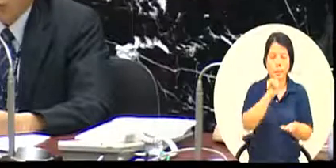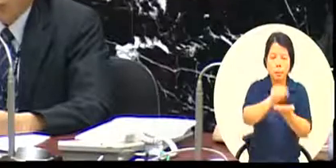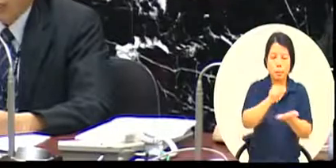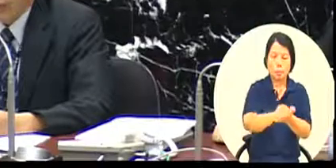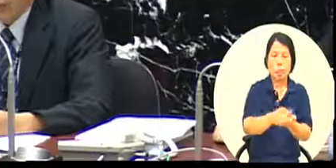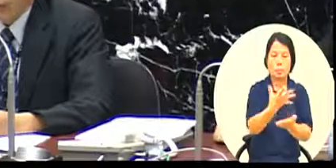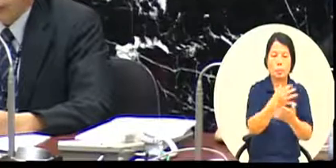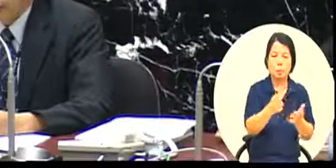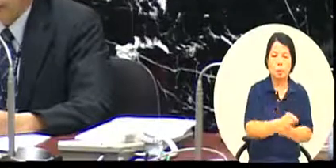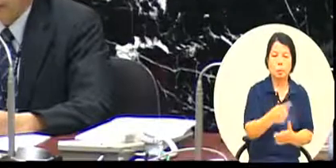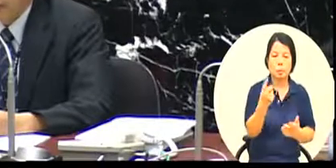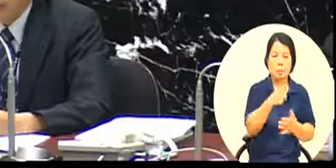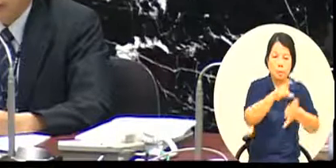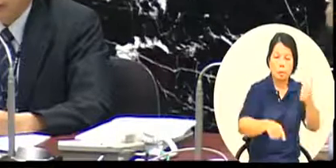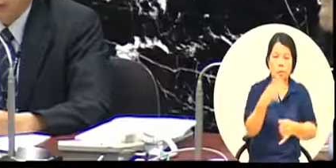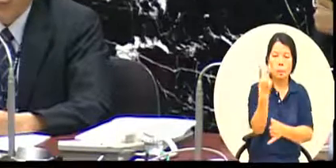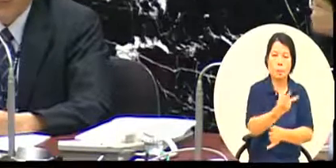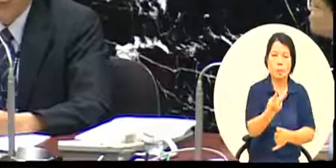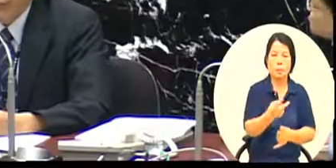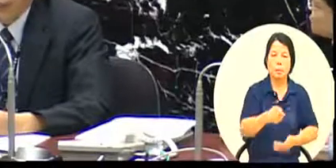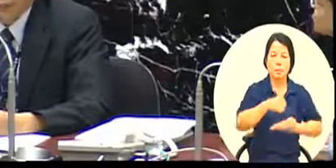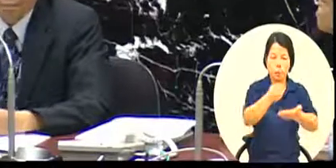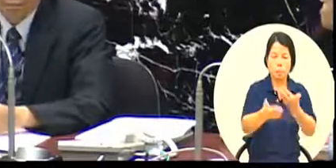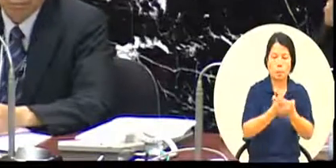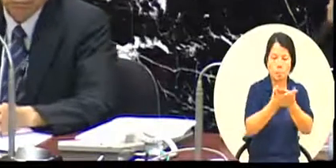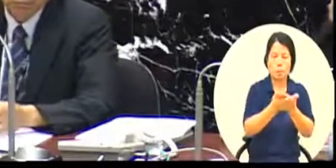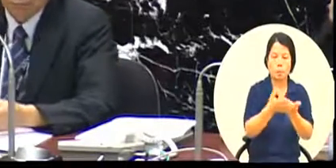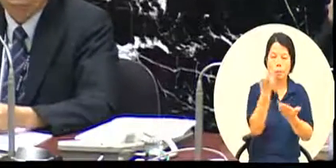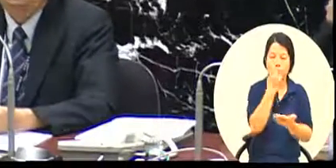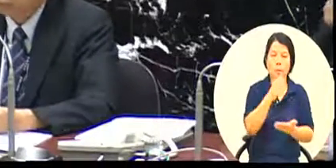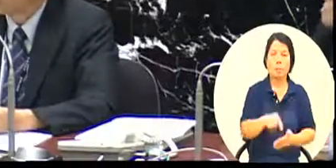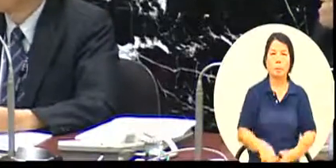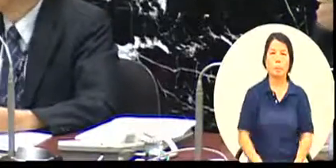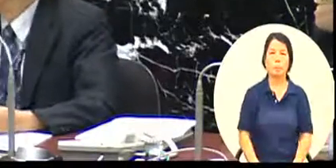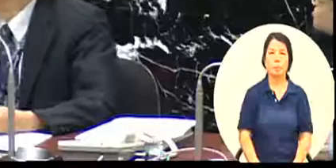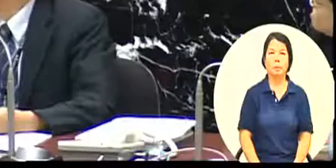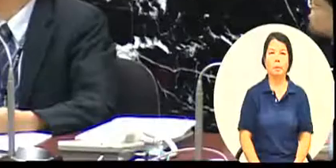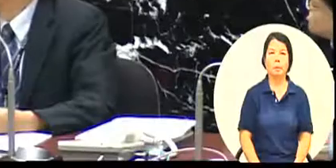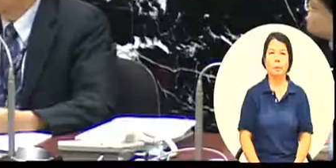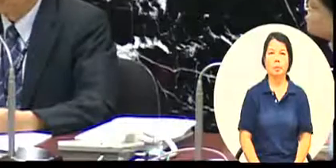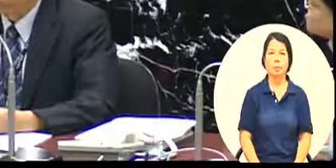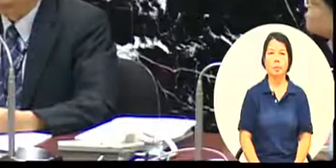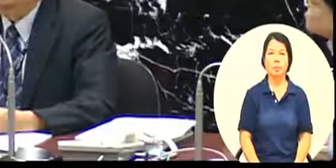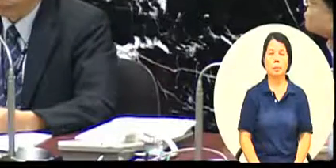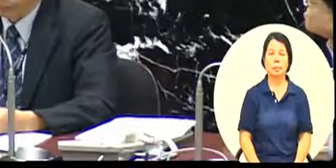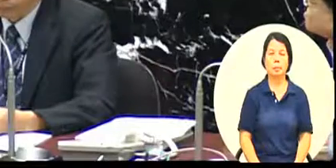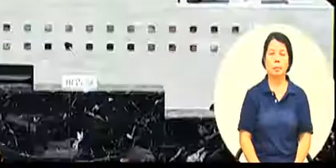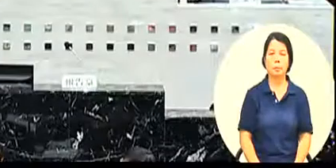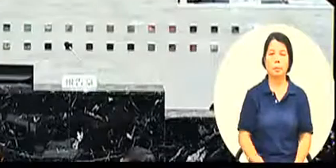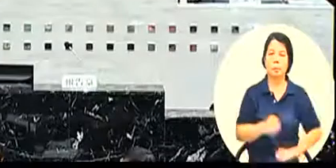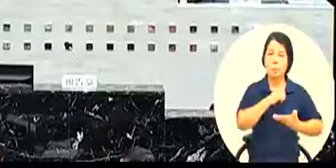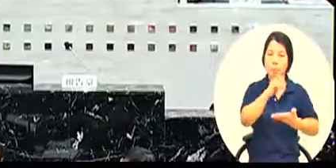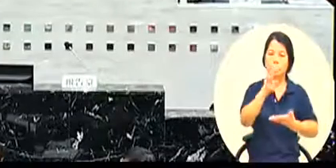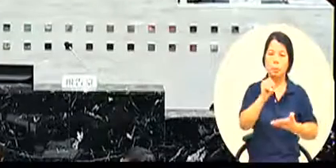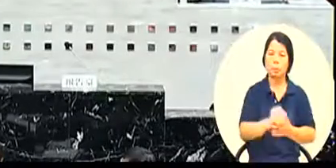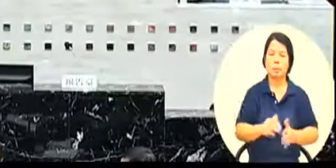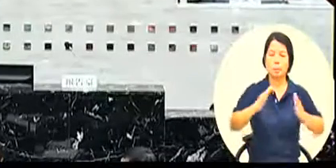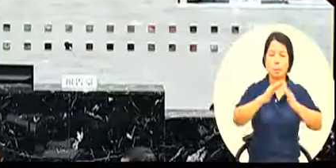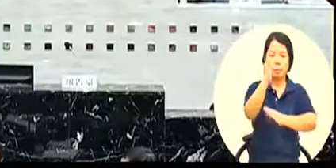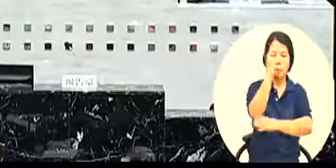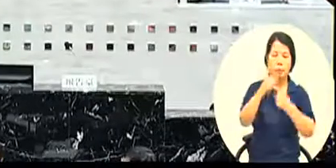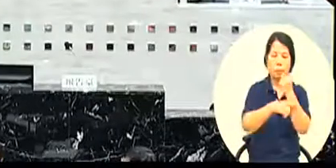1-2共2案，请提交法规委员会审查。 会同仁们意见，是否法规提